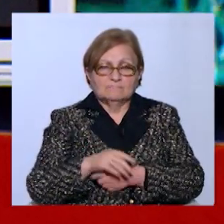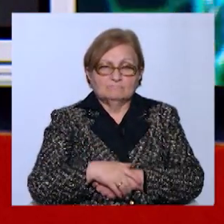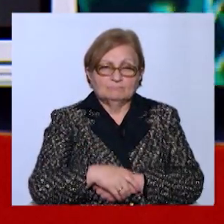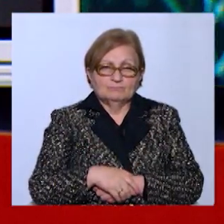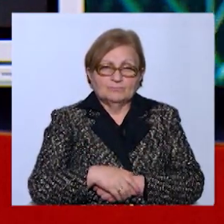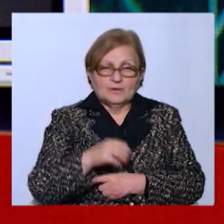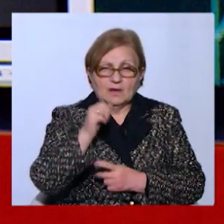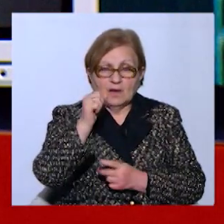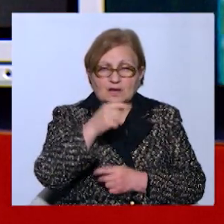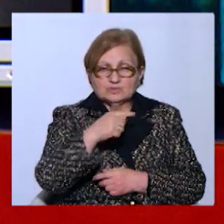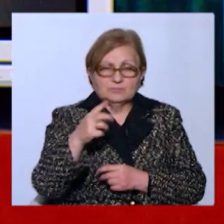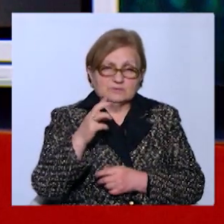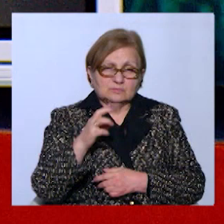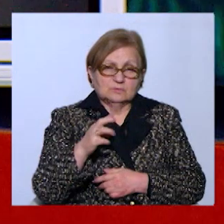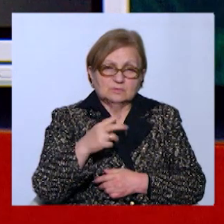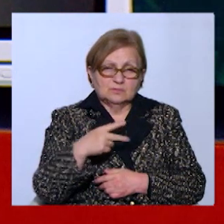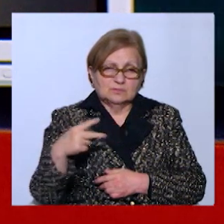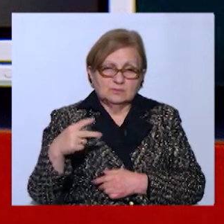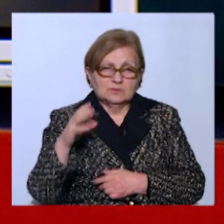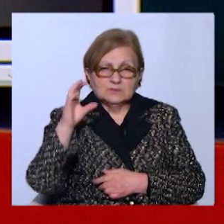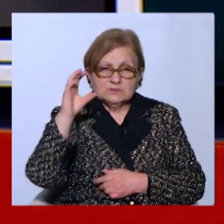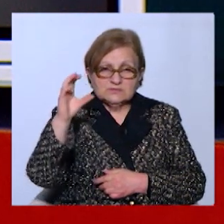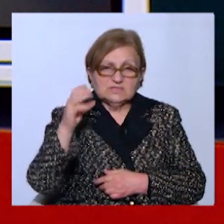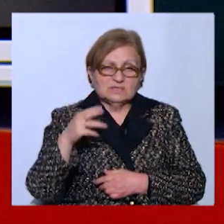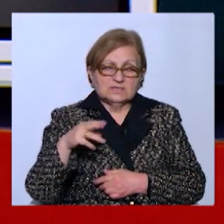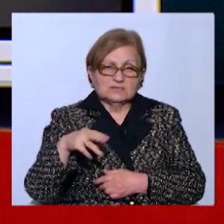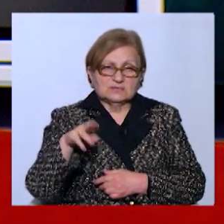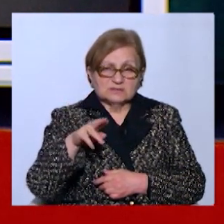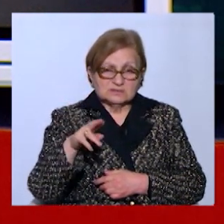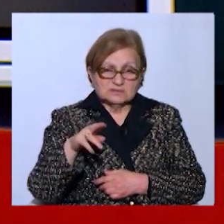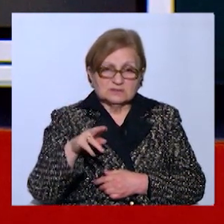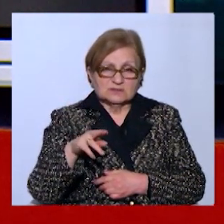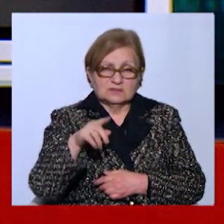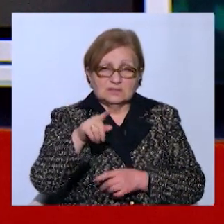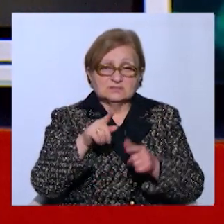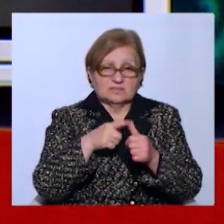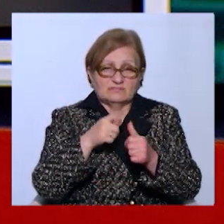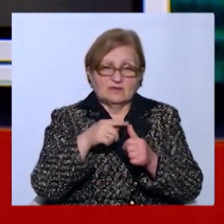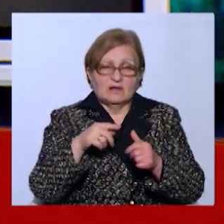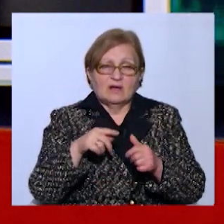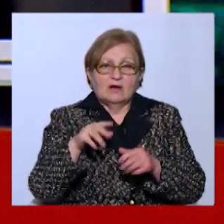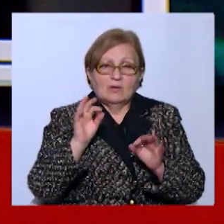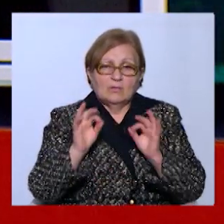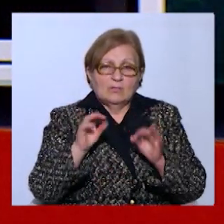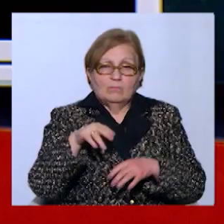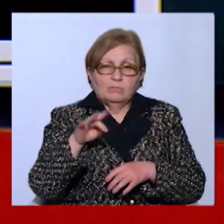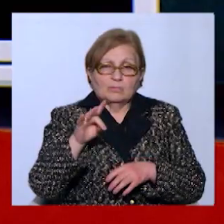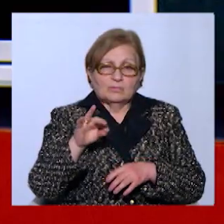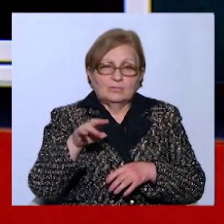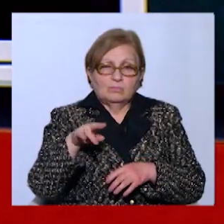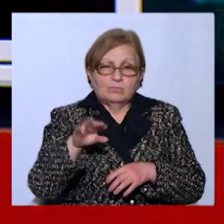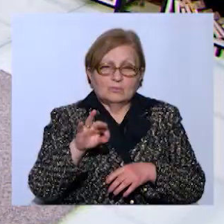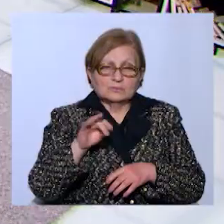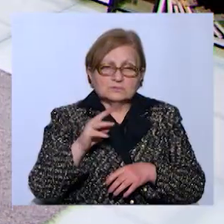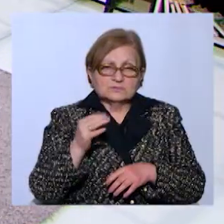A შეფარდებული B, უდრის C შეფარდებული D-სთან. აი ამ ფარდობას ეწოდება პროპორცია. სადაც B და D რასაკვირველია არ არის